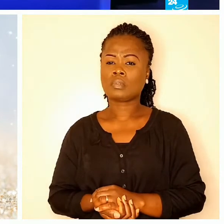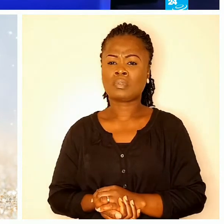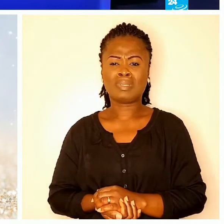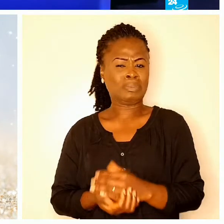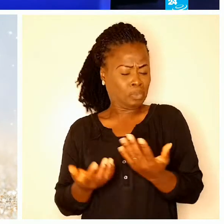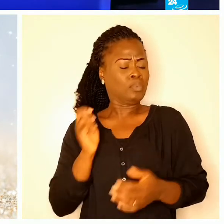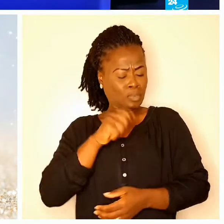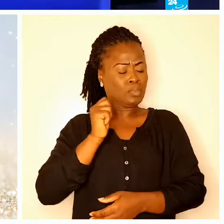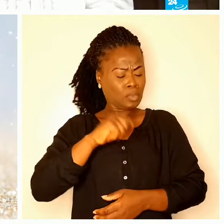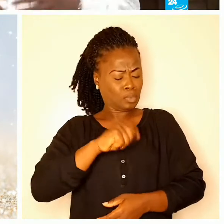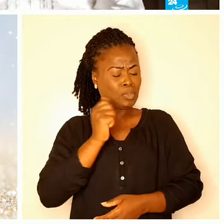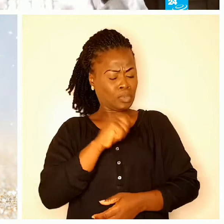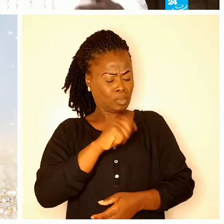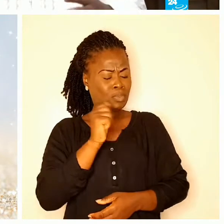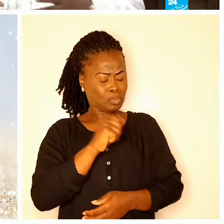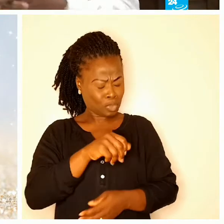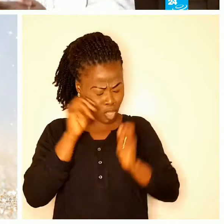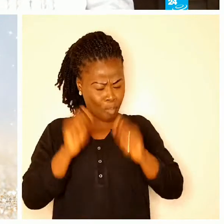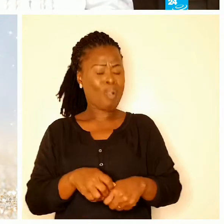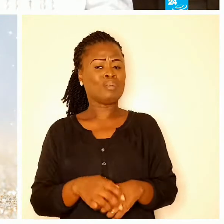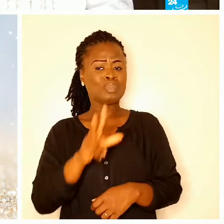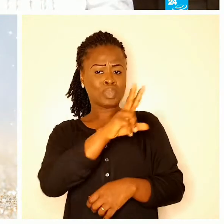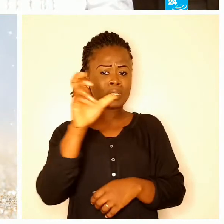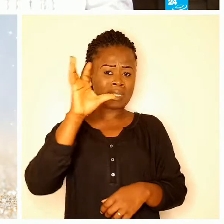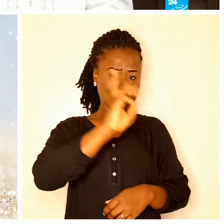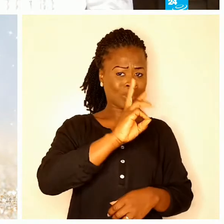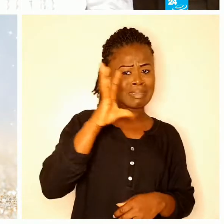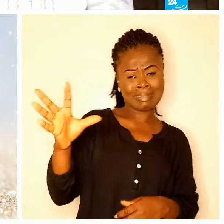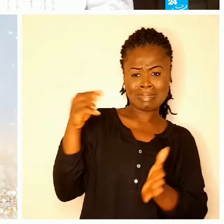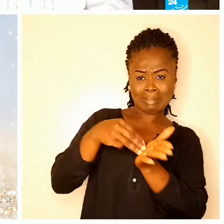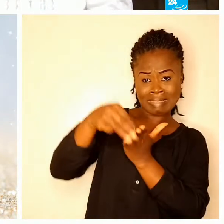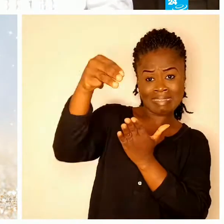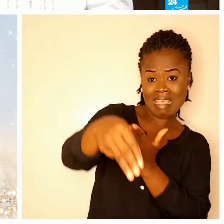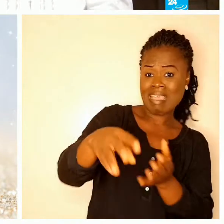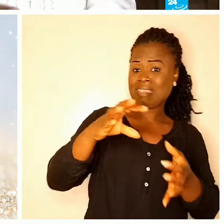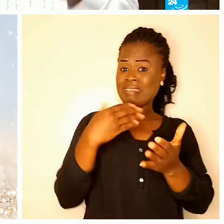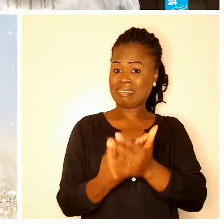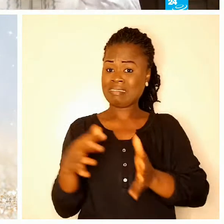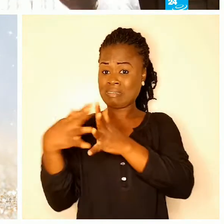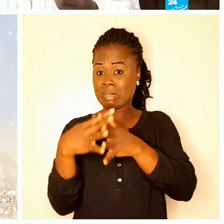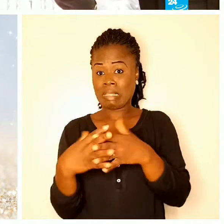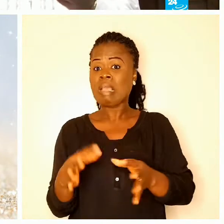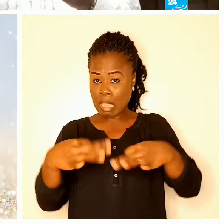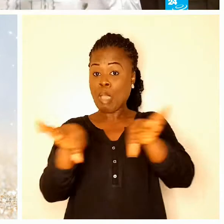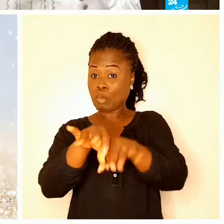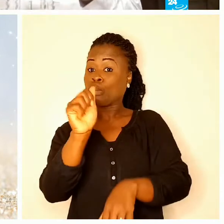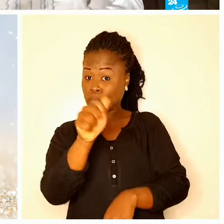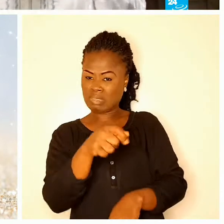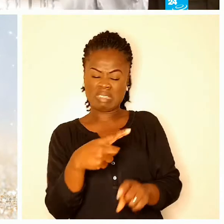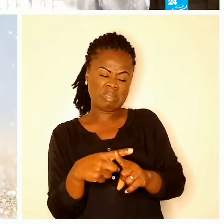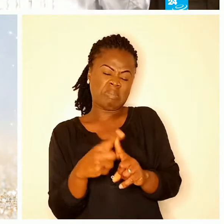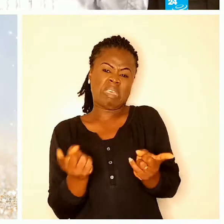C'est plus que réaliste. Vous savez, 365 milliards de dollars, c'est certes important, mais qu'est-ce que ça représente par